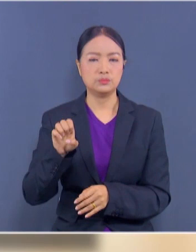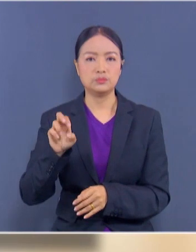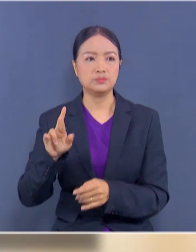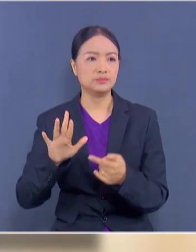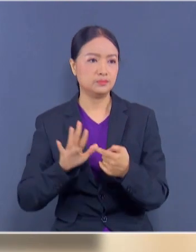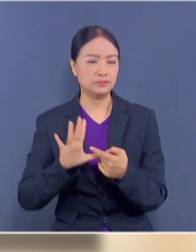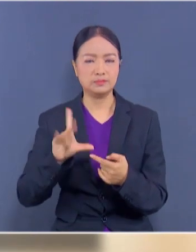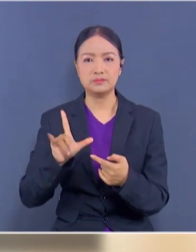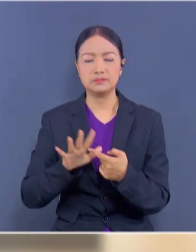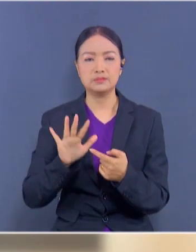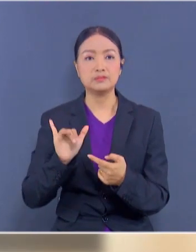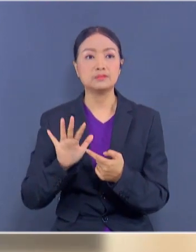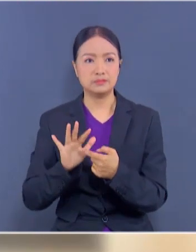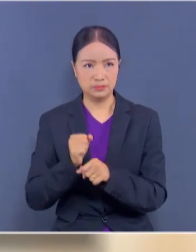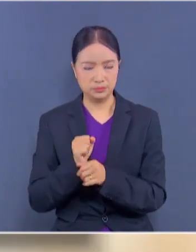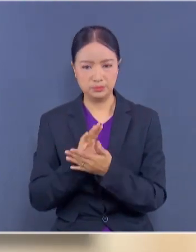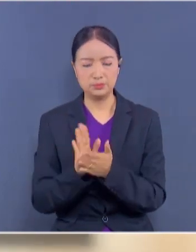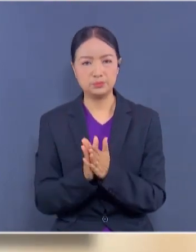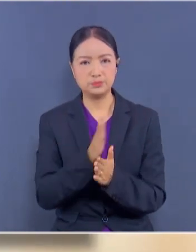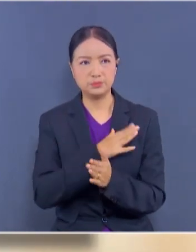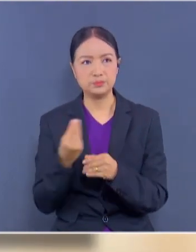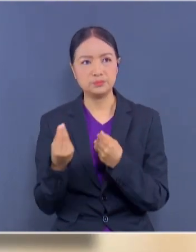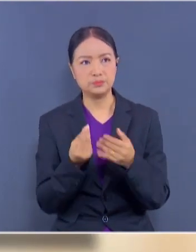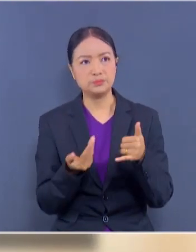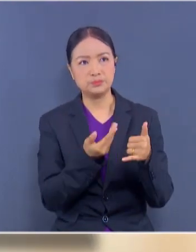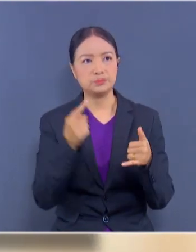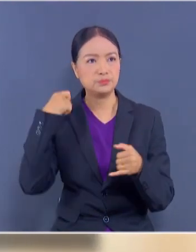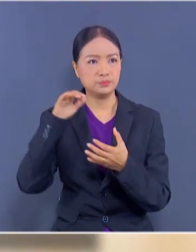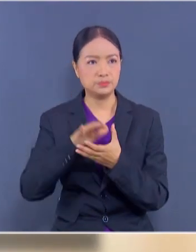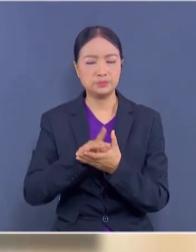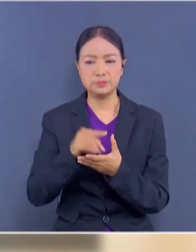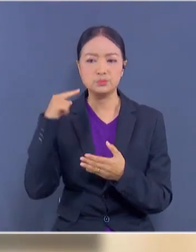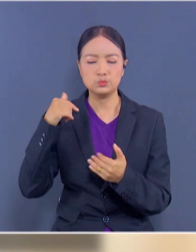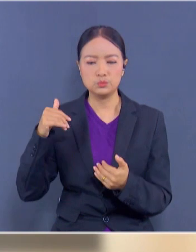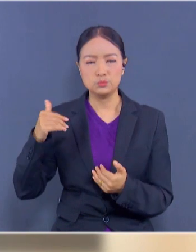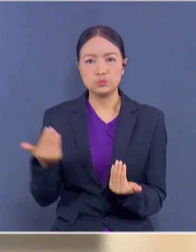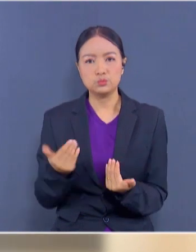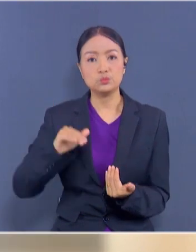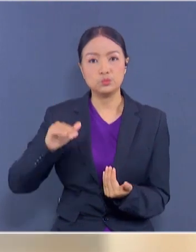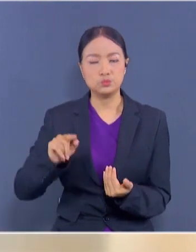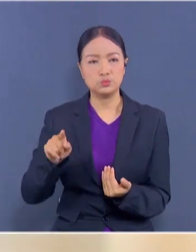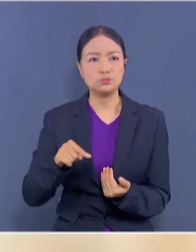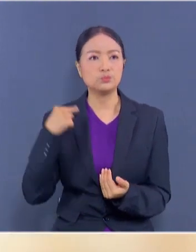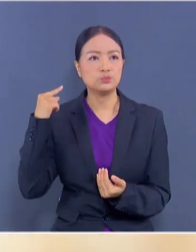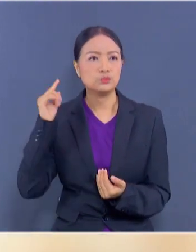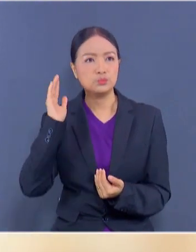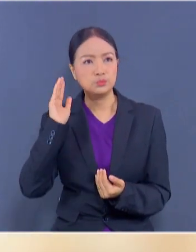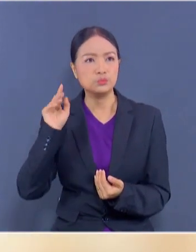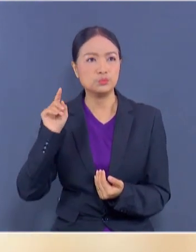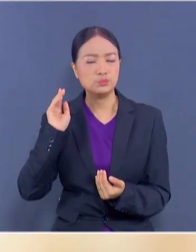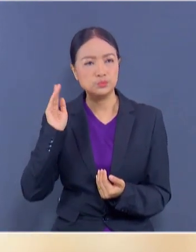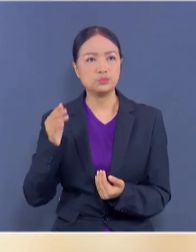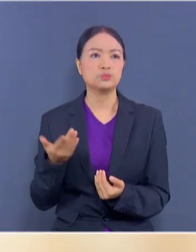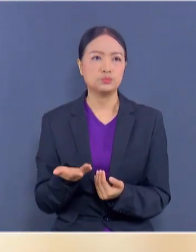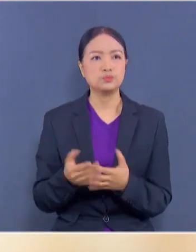ญอุทิศส่วนบุญส่วนกุศลให้กับอาต้อยซึ่งภรรยาอย่างอภิยักษ์อรัญญาและลูกสาวพี่อีพุทธธิดาพร้อมกับลูกเขยและหลานชายน้องมีบุ